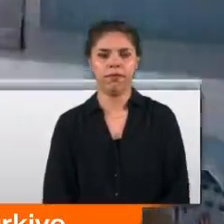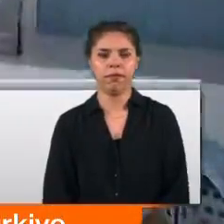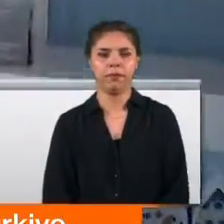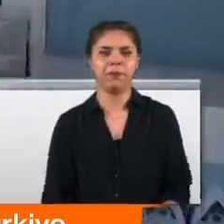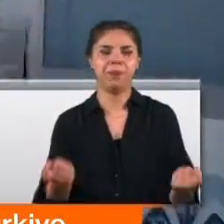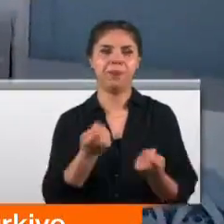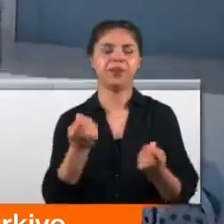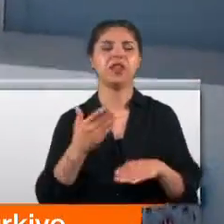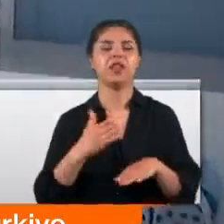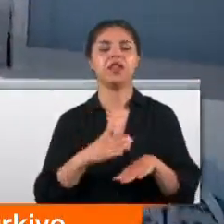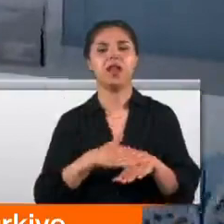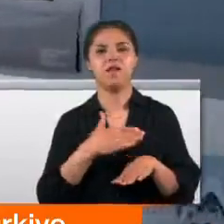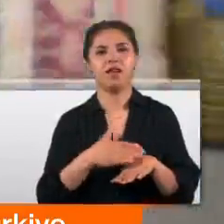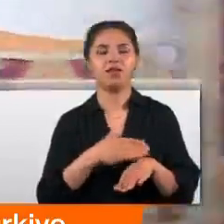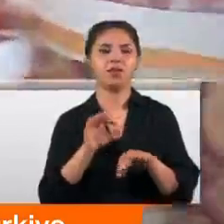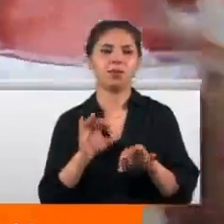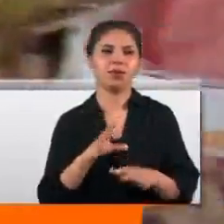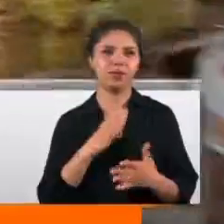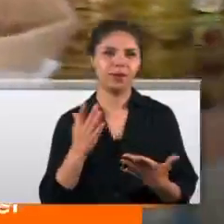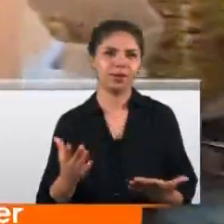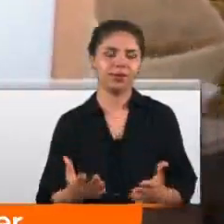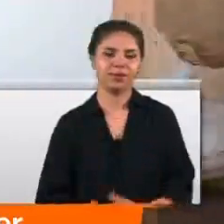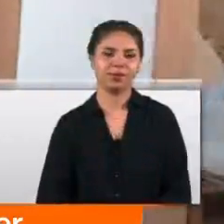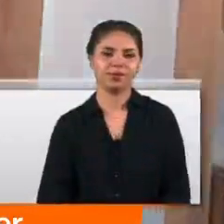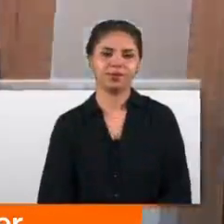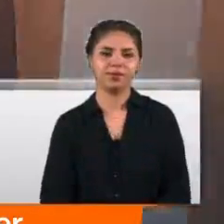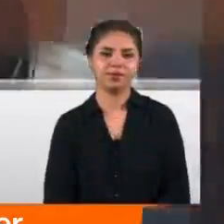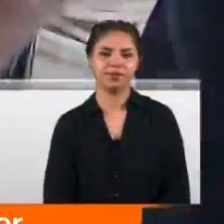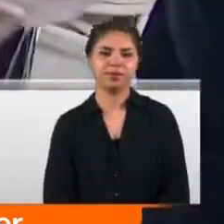İşler yavaş yavaş düzene oturuyor.